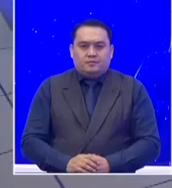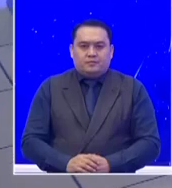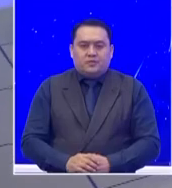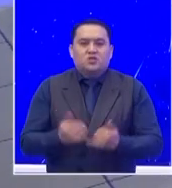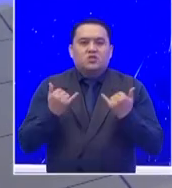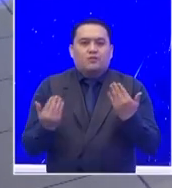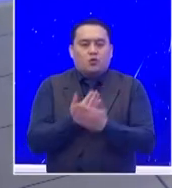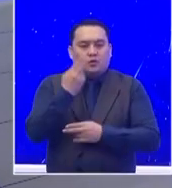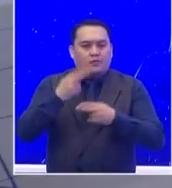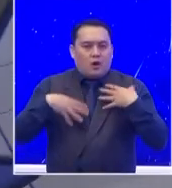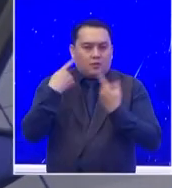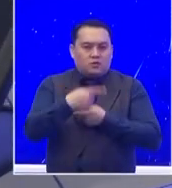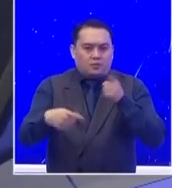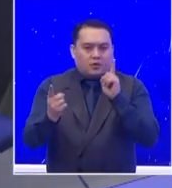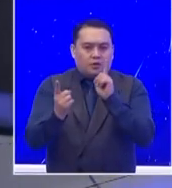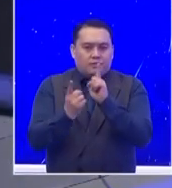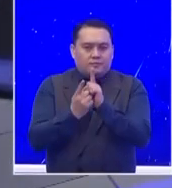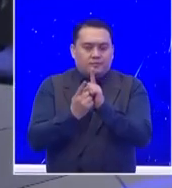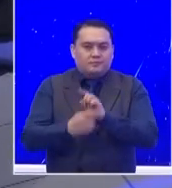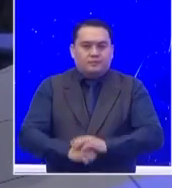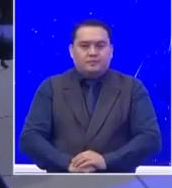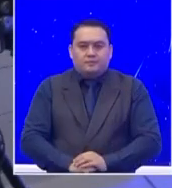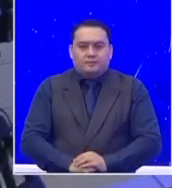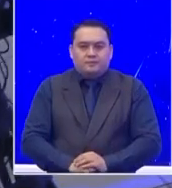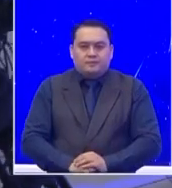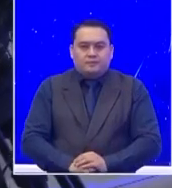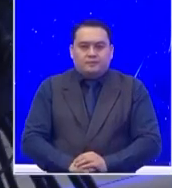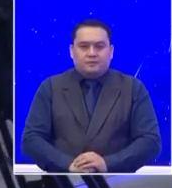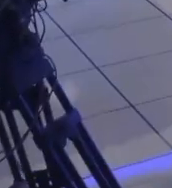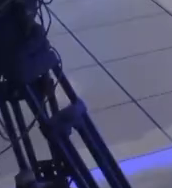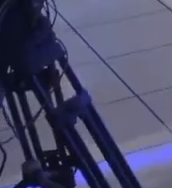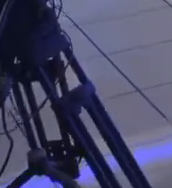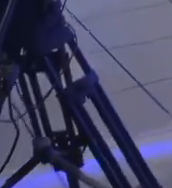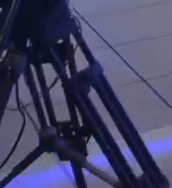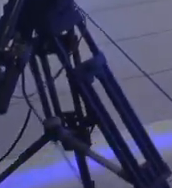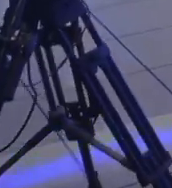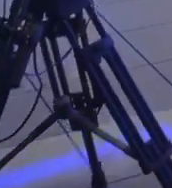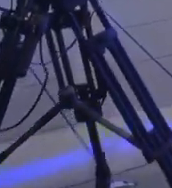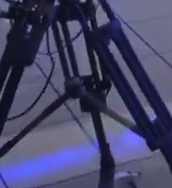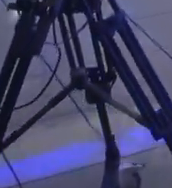Такой оказалась информационная картина уходящего дня. Спасибо за внимание. До свидания.